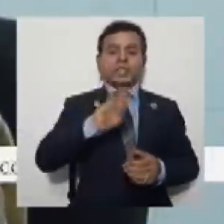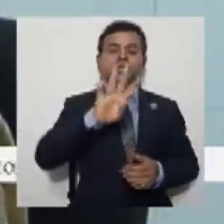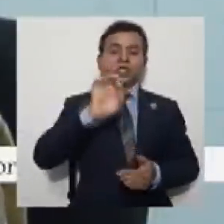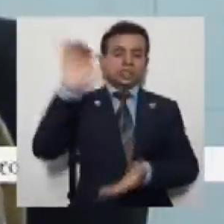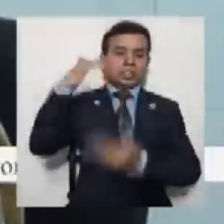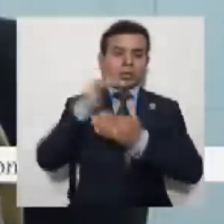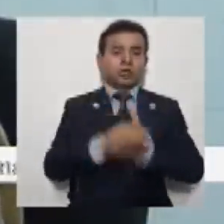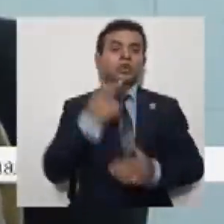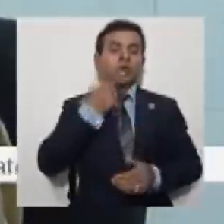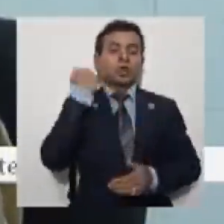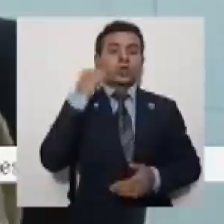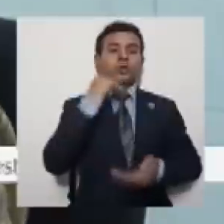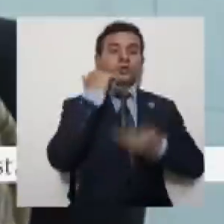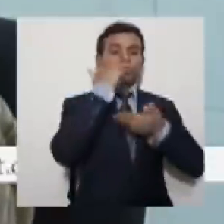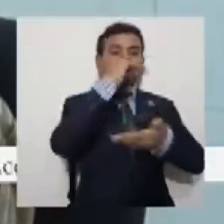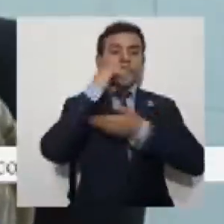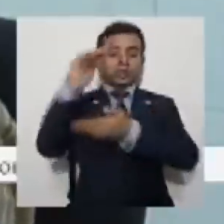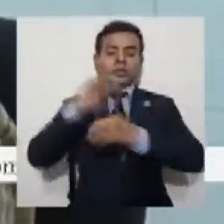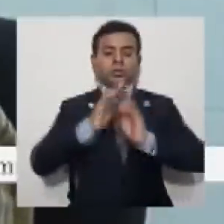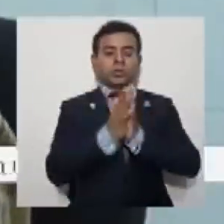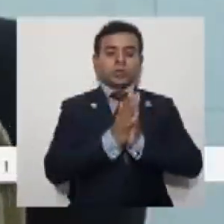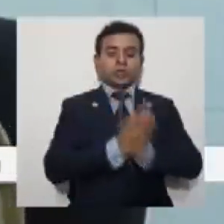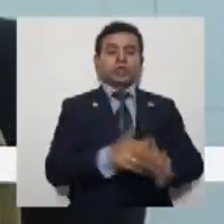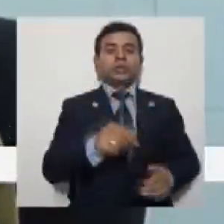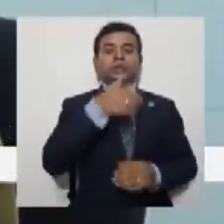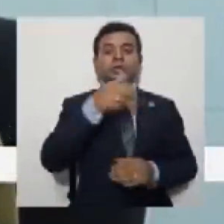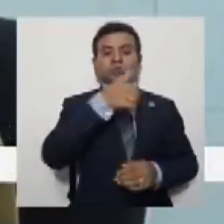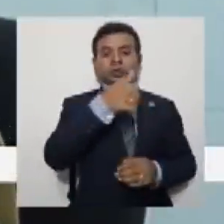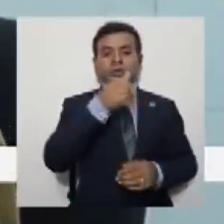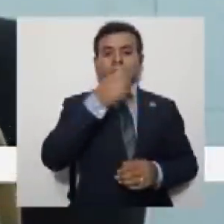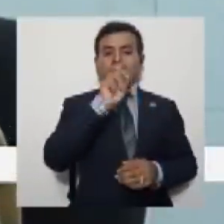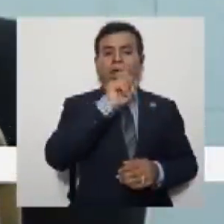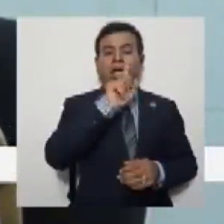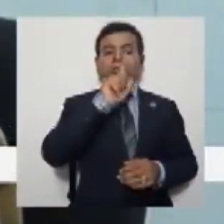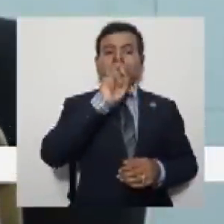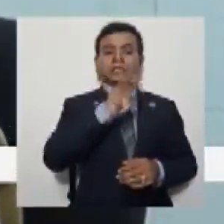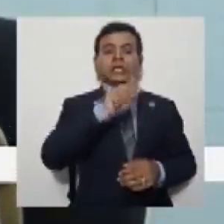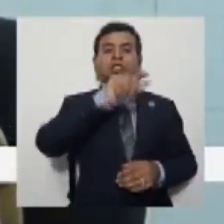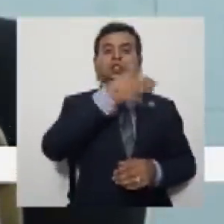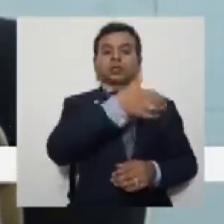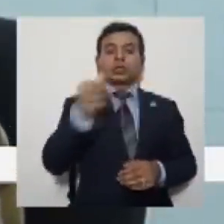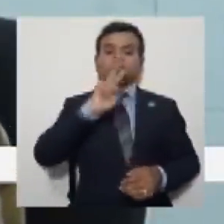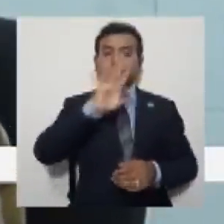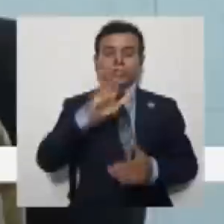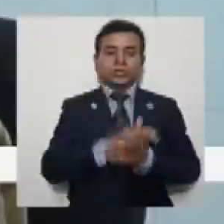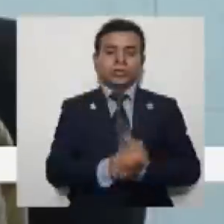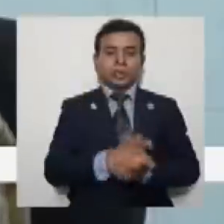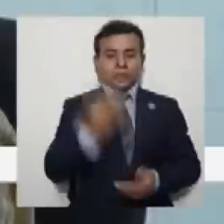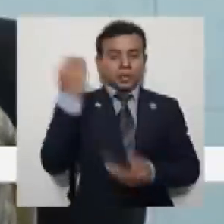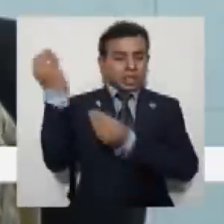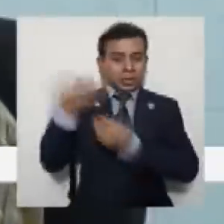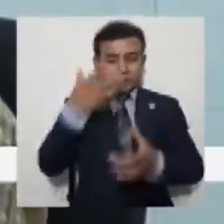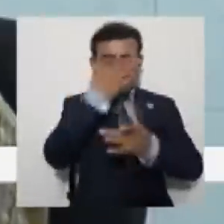50,625টি। অনুদান হিসাবে আমরা এর মধ্যে গত 24 ঘন্টায় অনুদান হিসাবে পেয়েছি 6,040টি, যেটা চীন থেকে